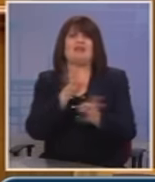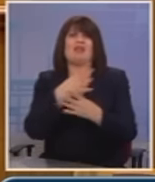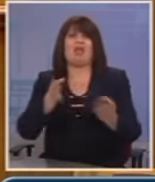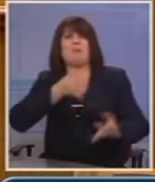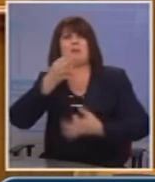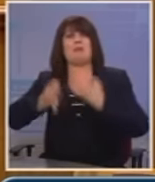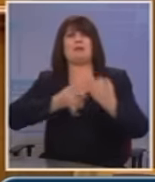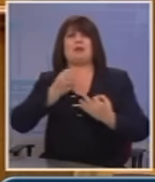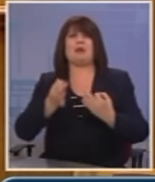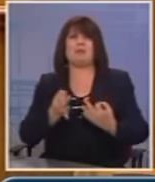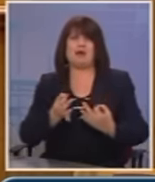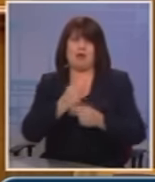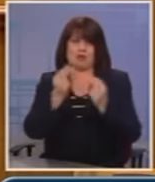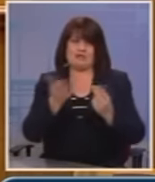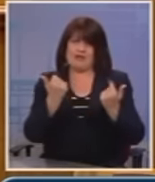ρητορίας σας.